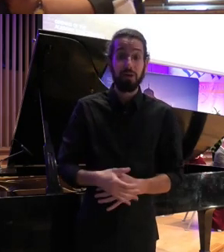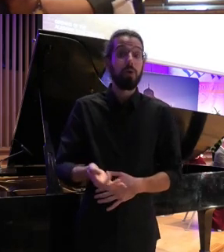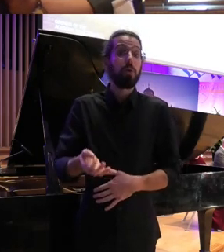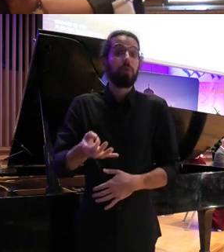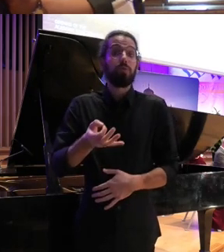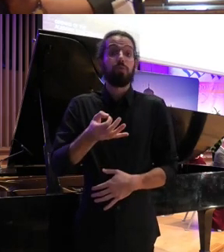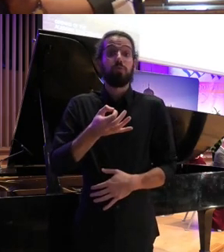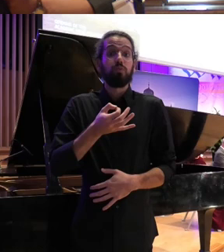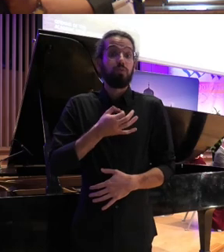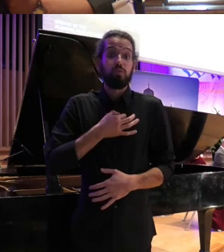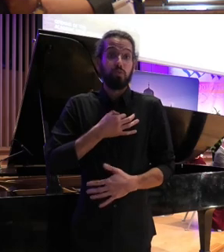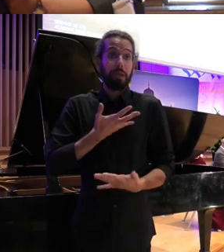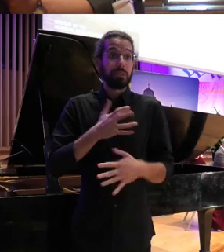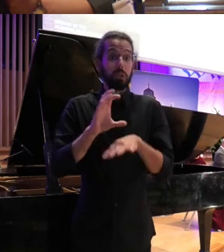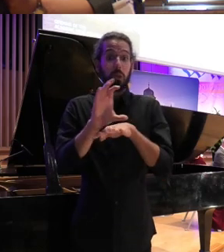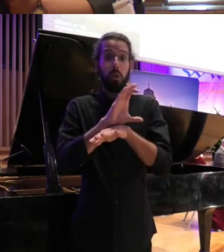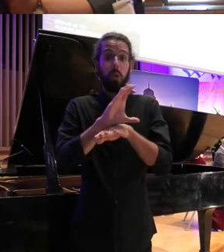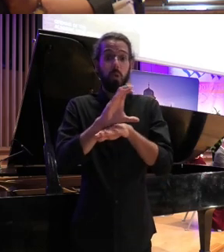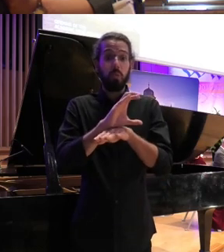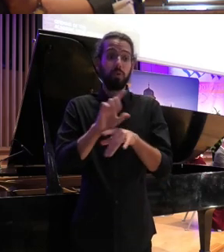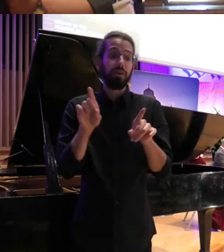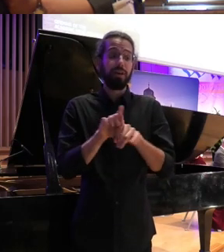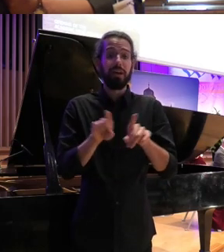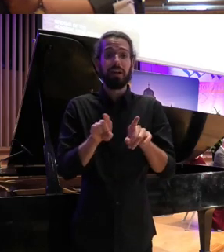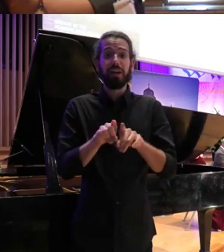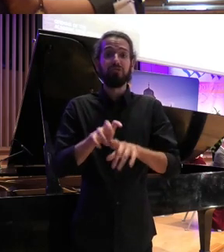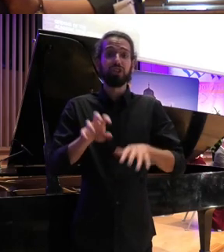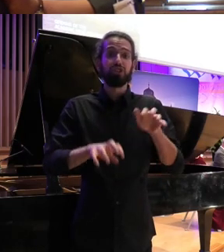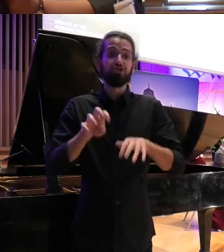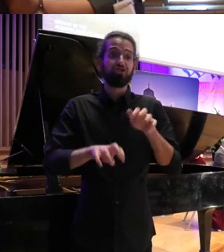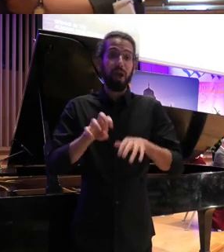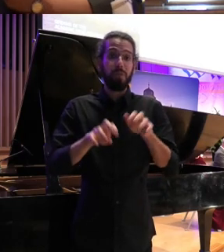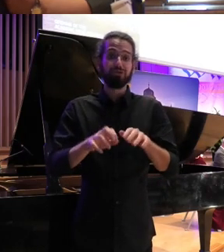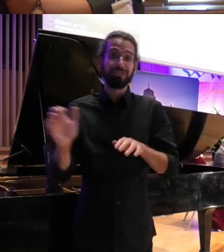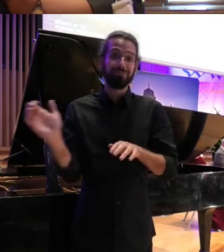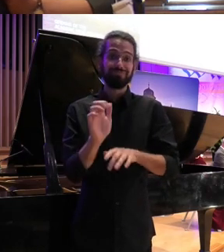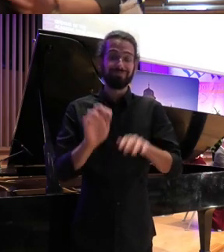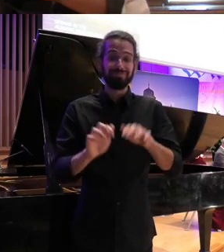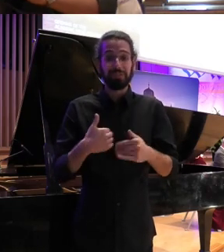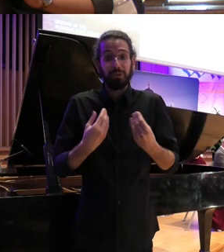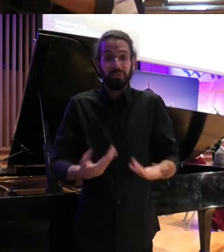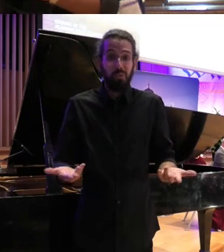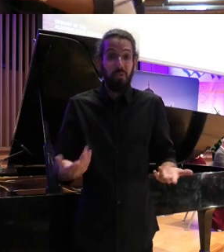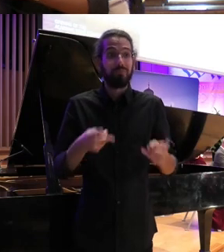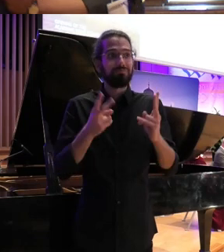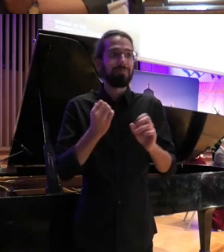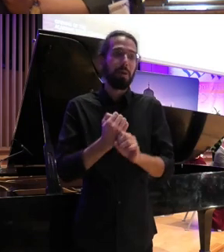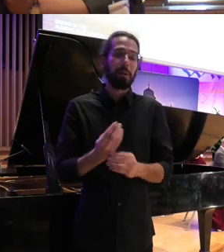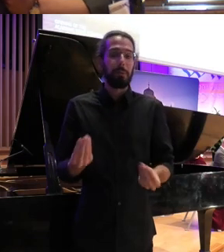spielt zum Beispiel der Computer eigentlich nur die Rolle einer Schreibmaschine. Also ich benutze ihn, um E-Mails zu schreiben und meine Arbeiten